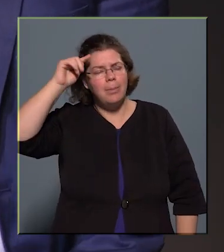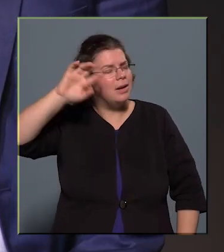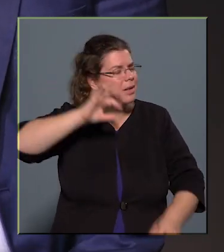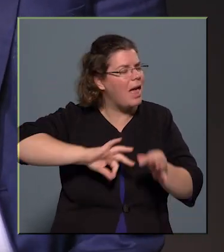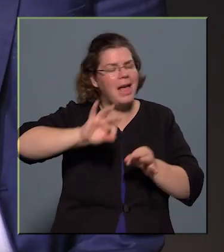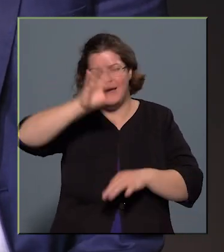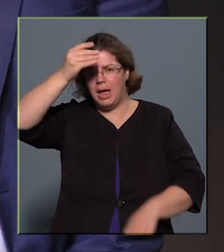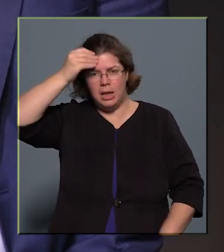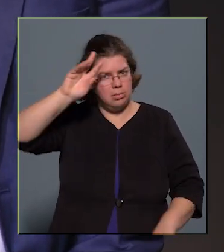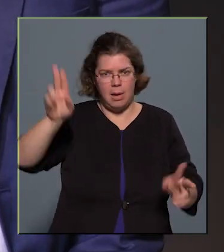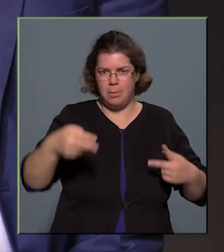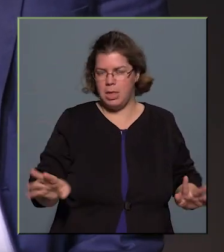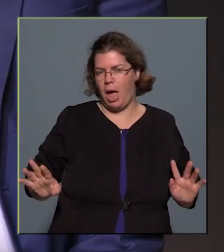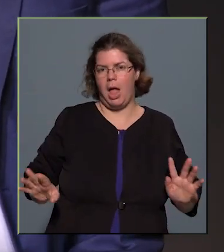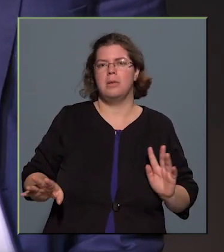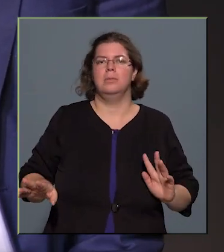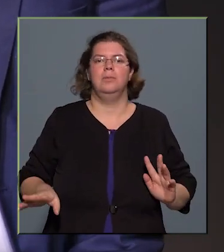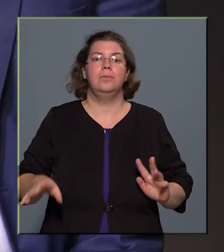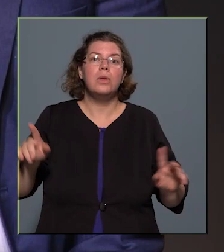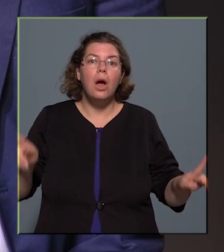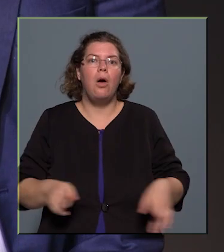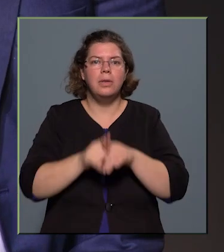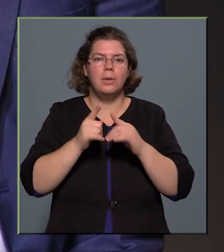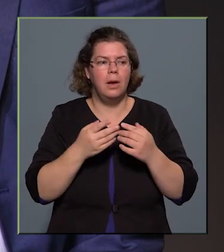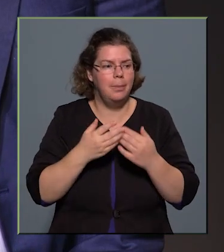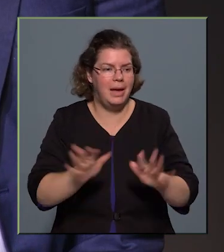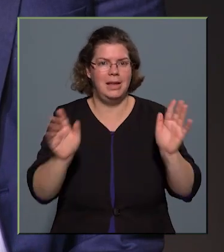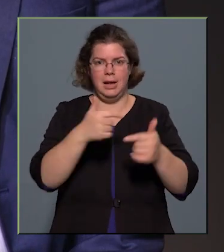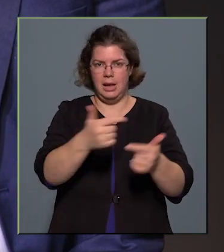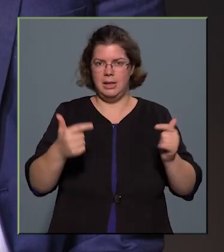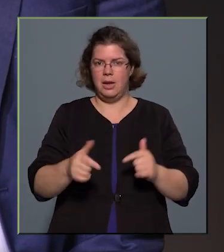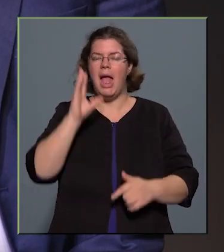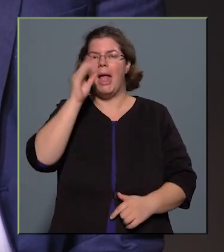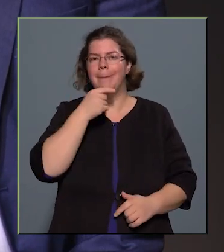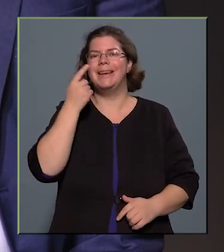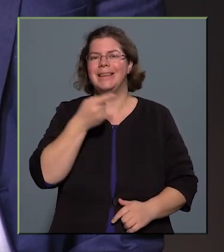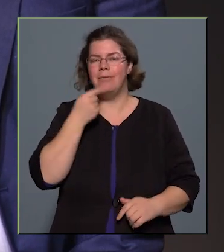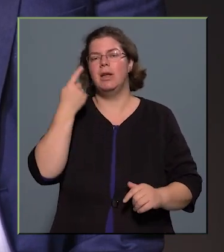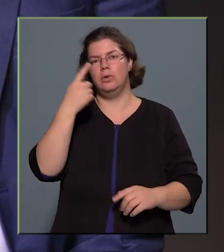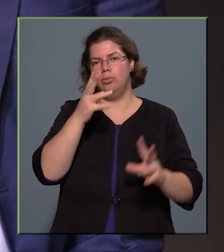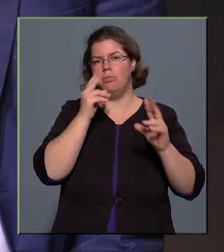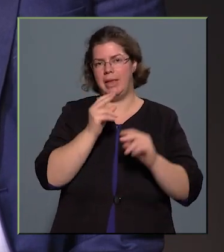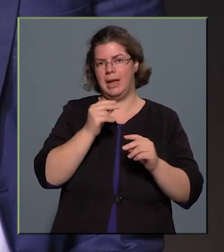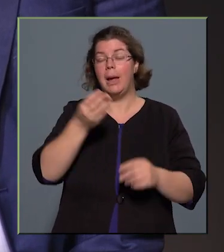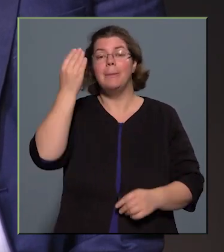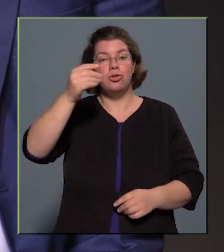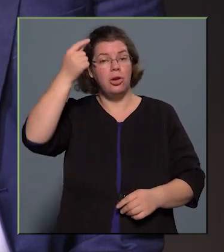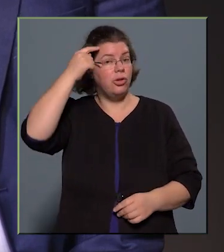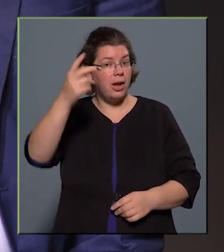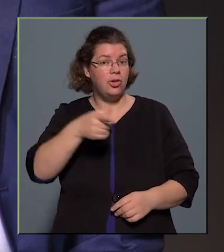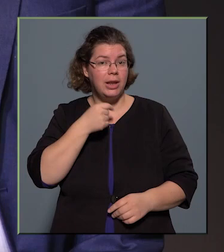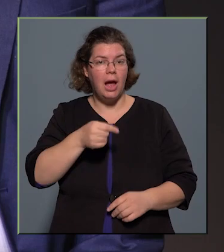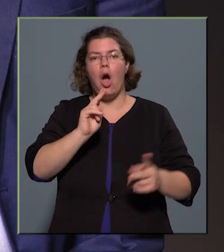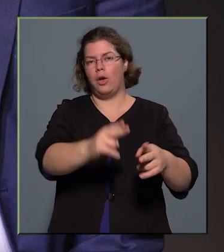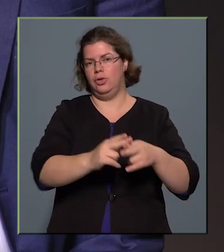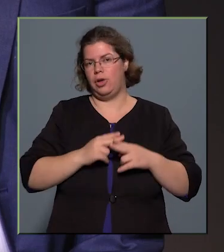tudás, hanem szinte azonnal megnyílik előtte az a lehetőség, hogy emberi nyelven tud beszélgetni egy mesterséges intelligenciával, aki